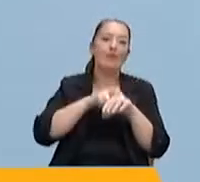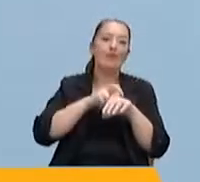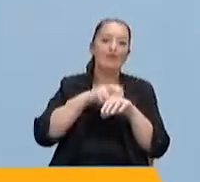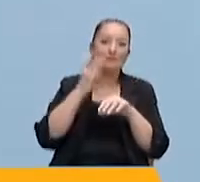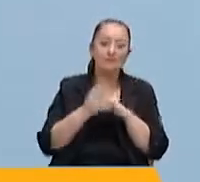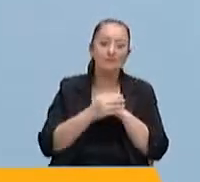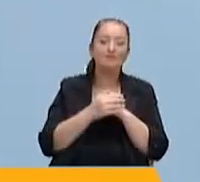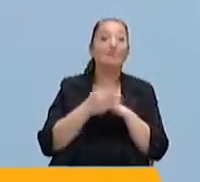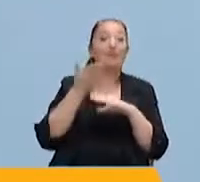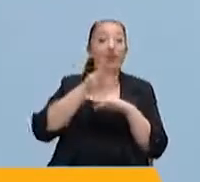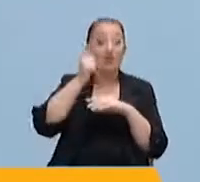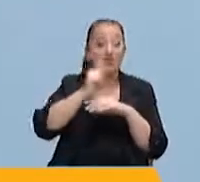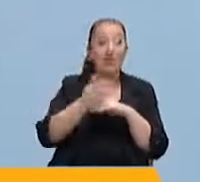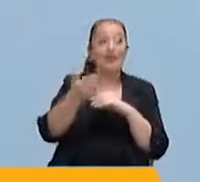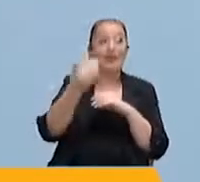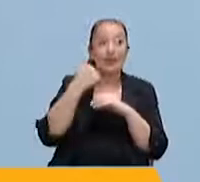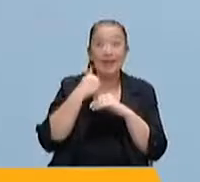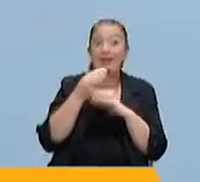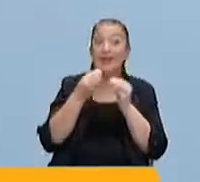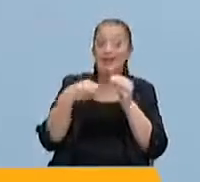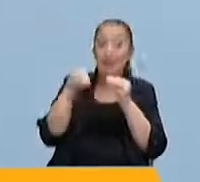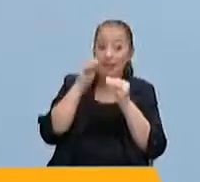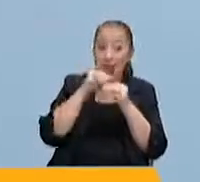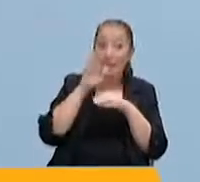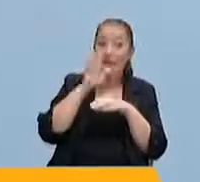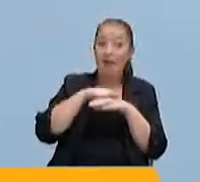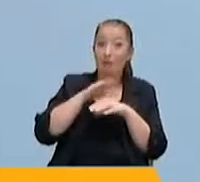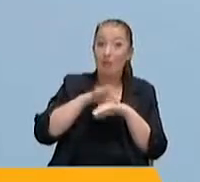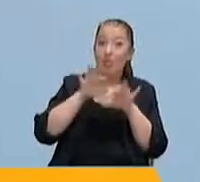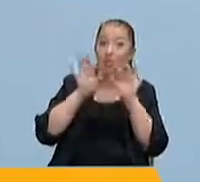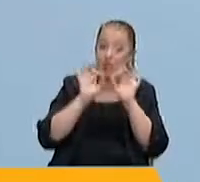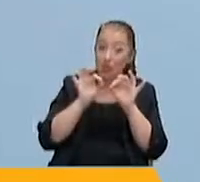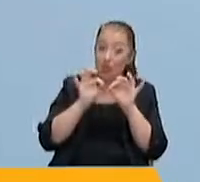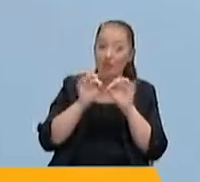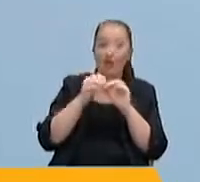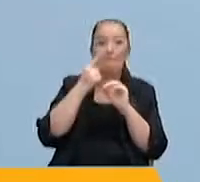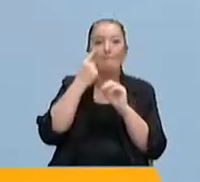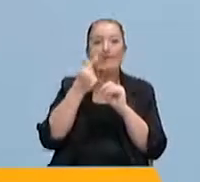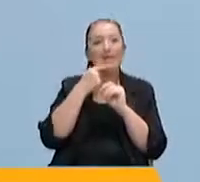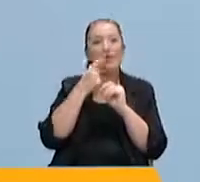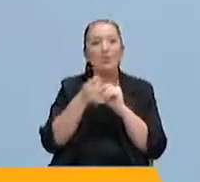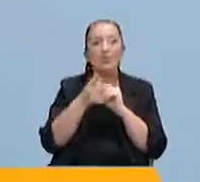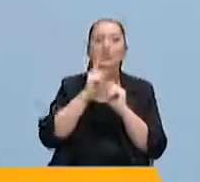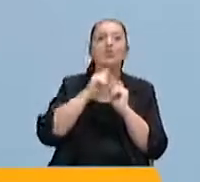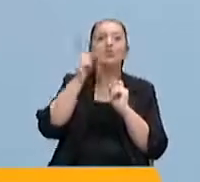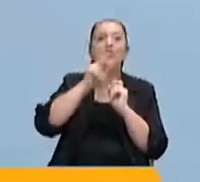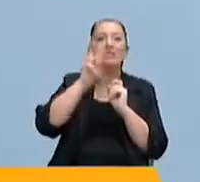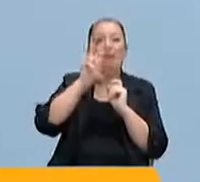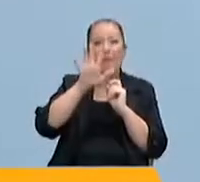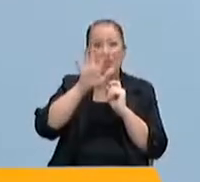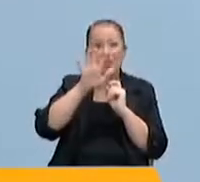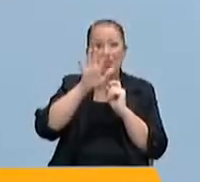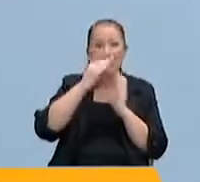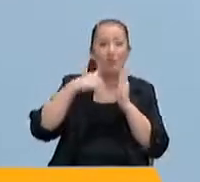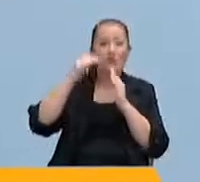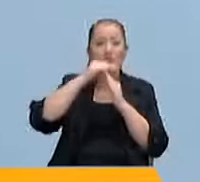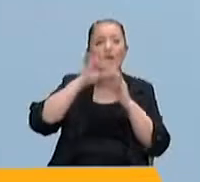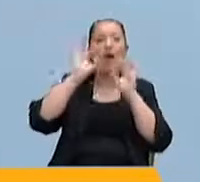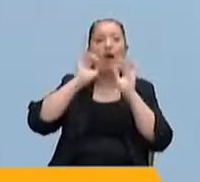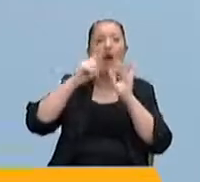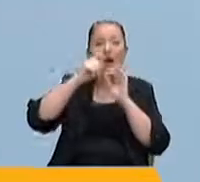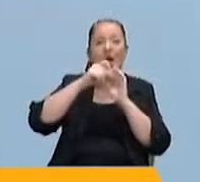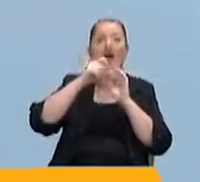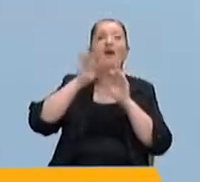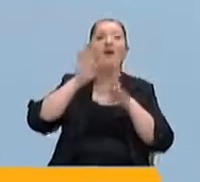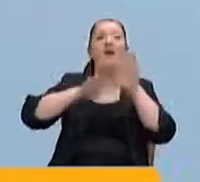Gerçekten gelin zam yapılacaksa, bakın diyorsunuz ki %25 üstüne her ay enflasyon. Ya